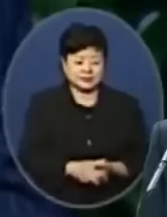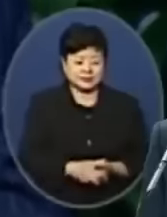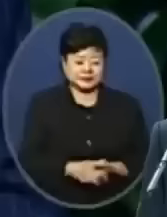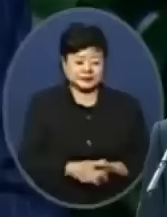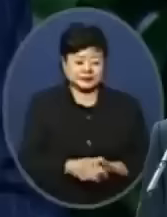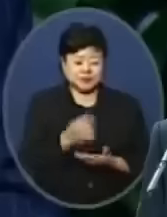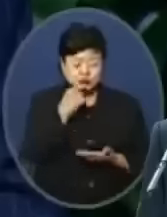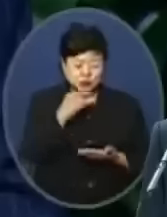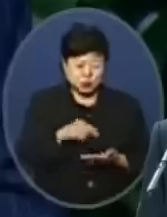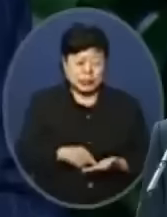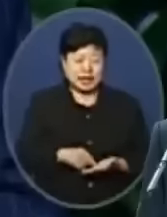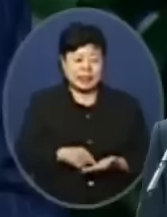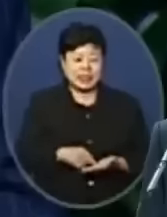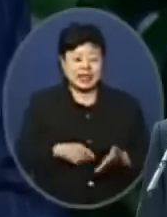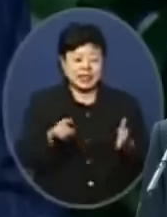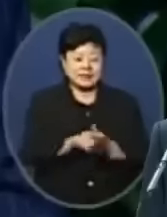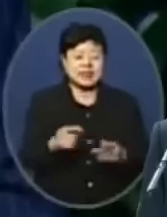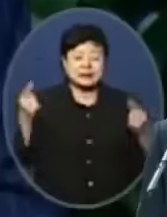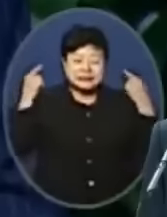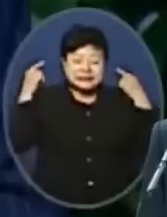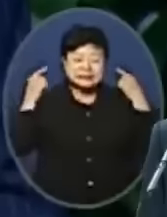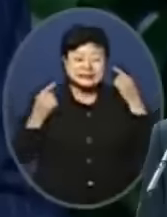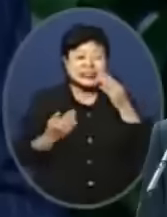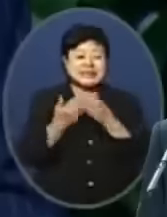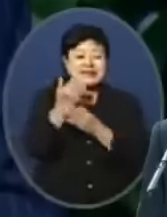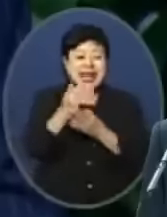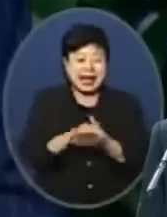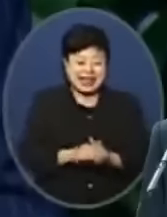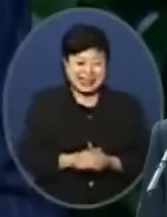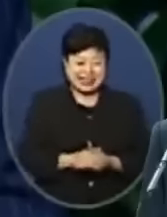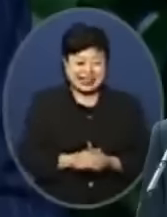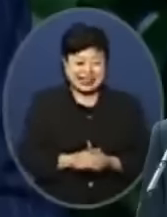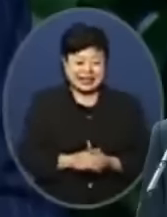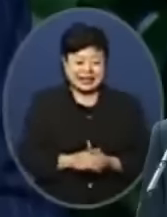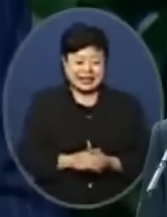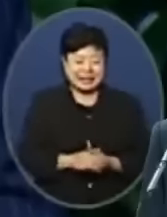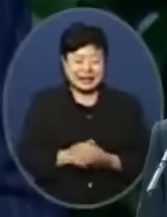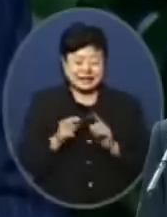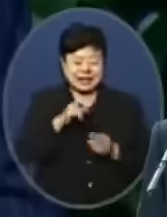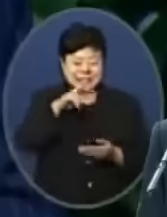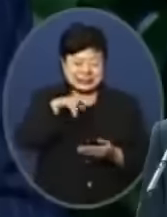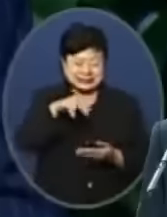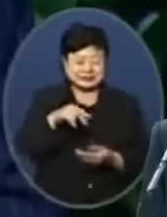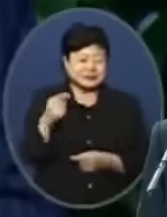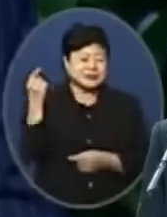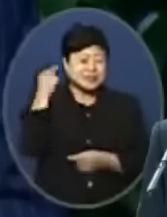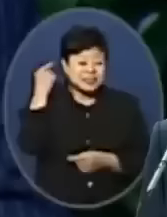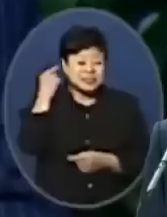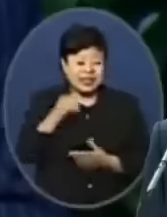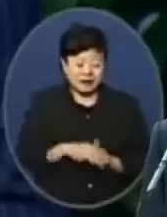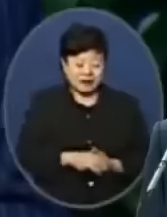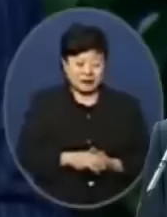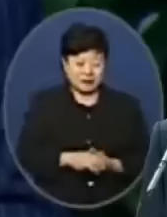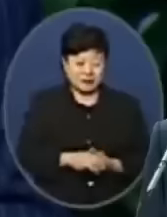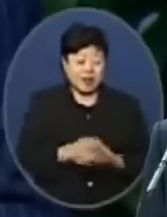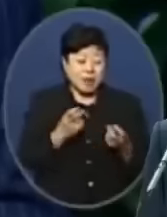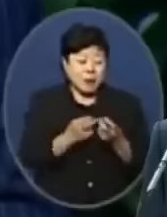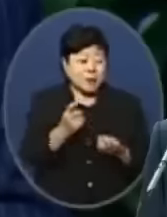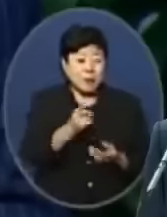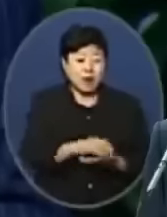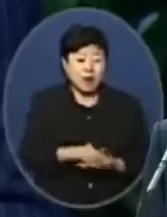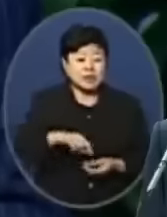그러면 쉽게 믿음은 들음에서 납니다. 자꾸 성경 구절을 들어야 됩니다. 어떻게